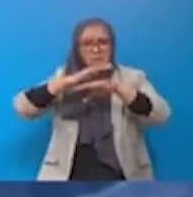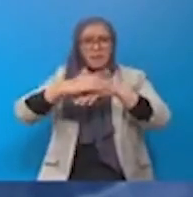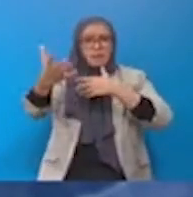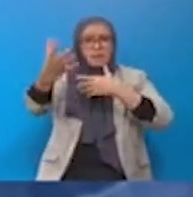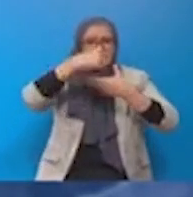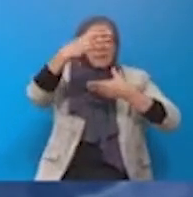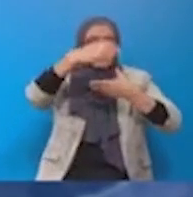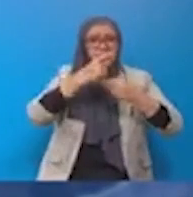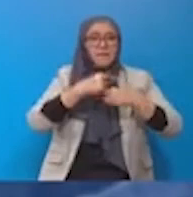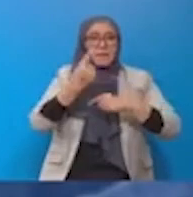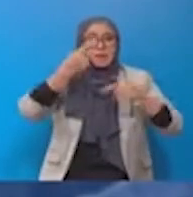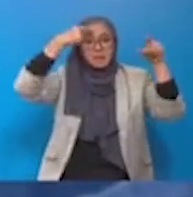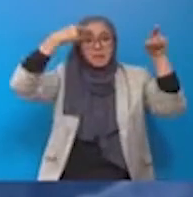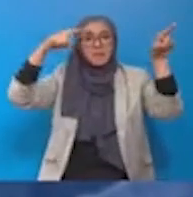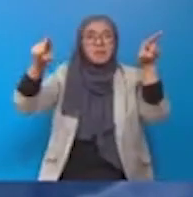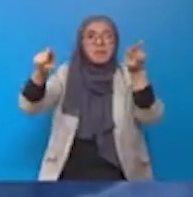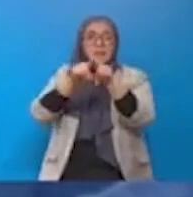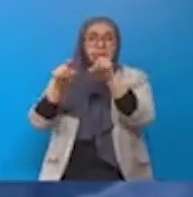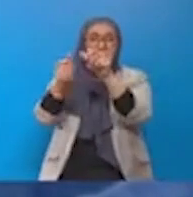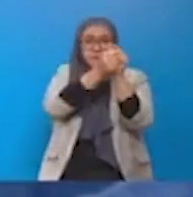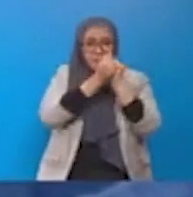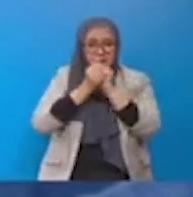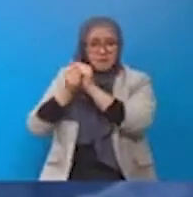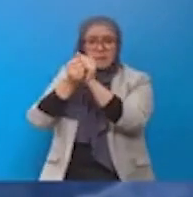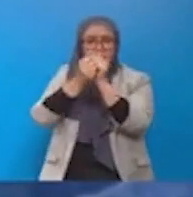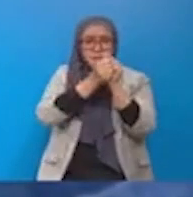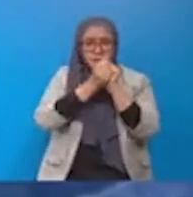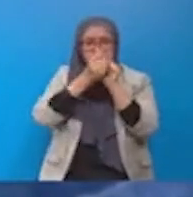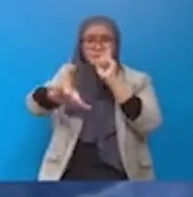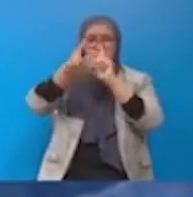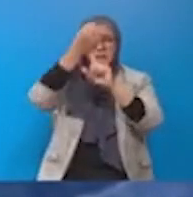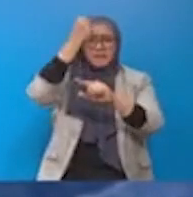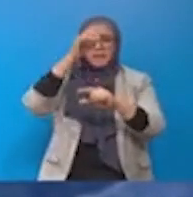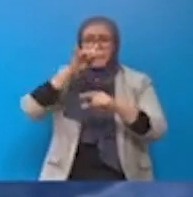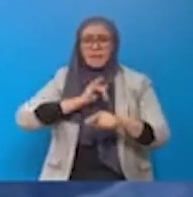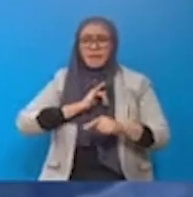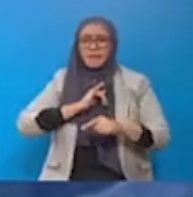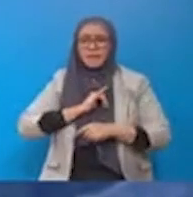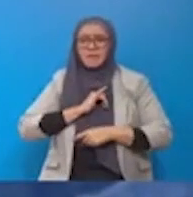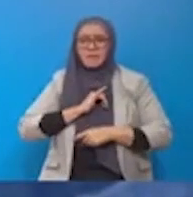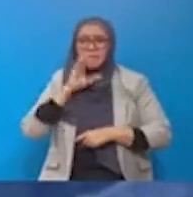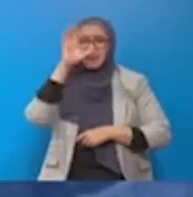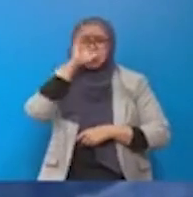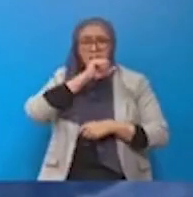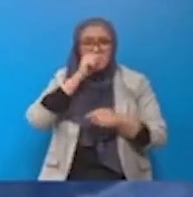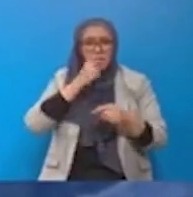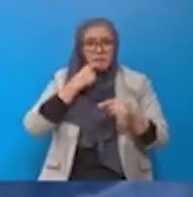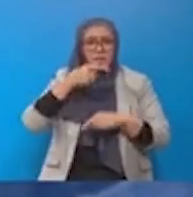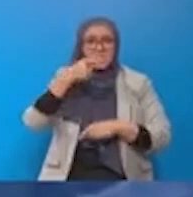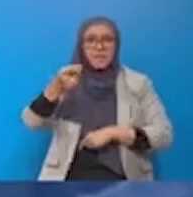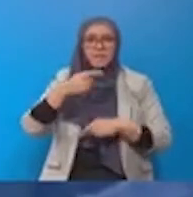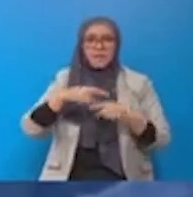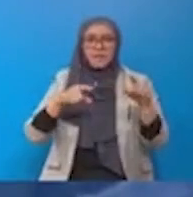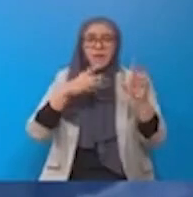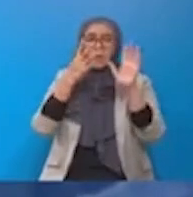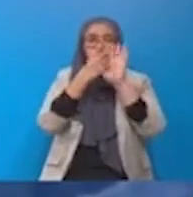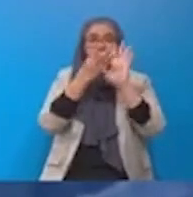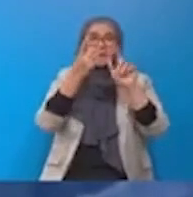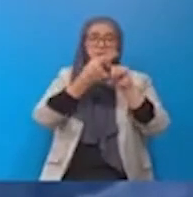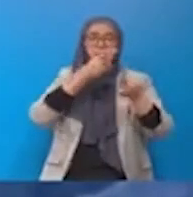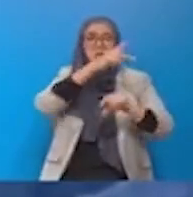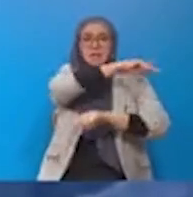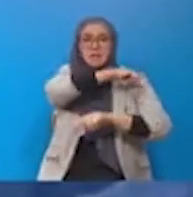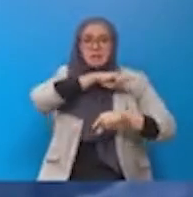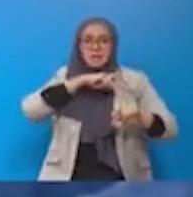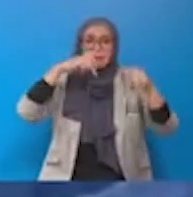dicapai satu persetujuan bersama dan juga saya tak ingat Sebutkan wake De pada ketua pengarah kesehatan juga